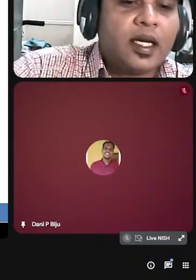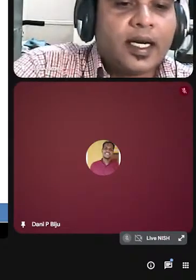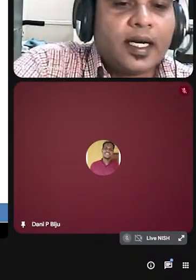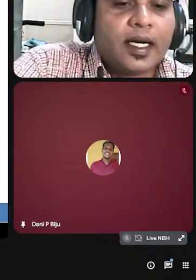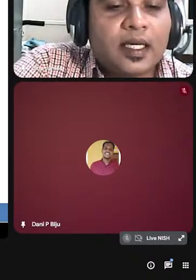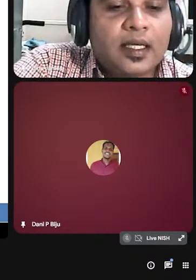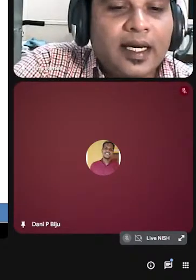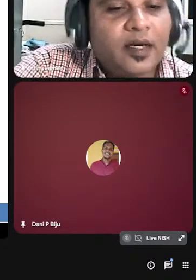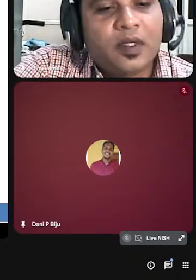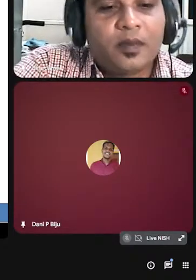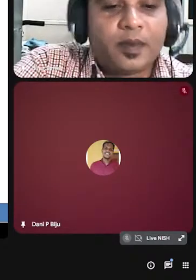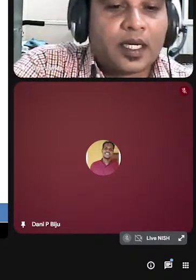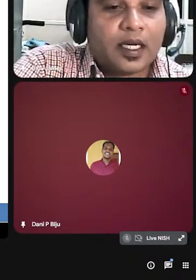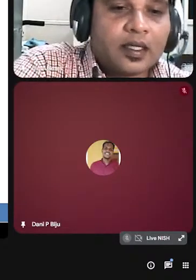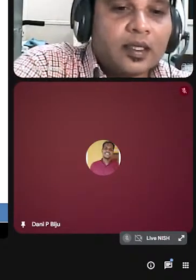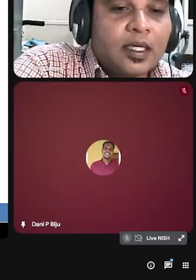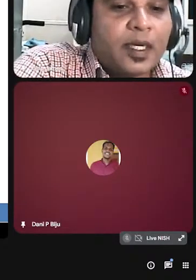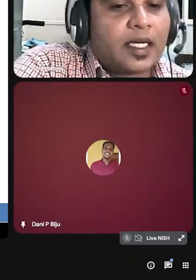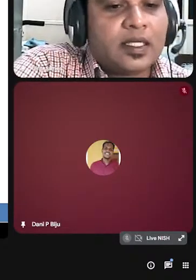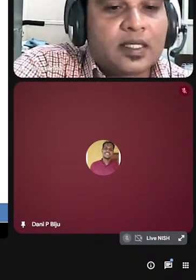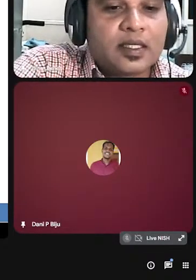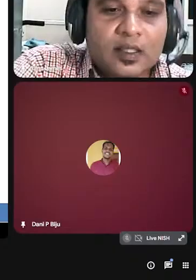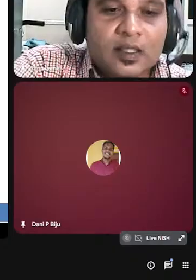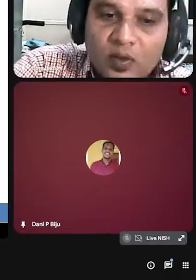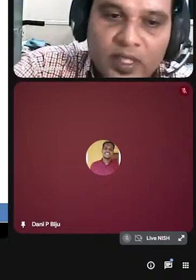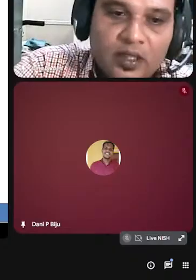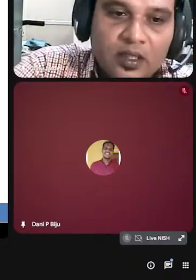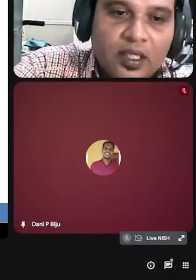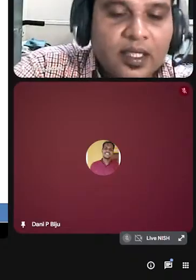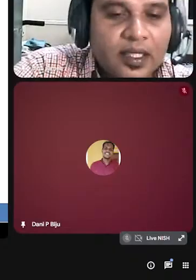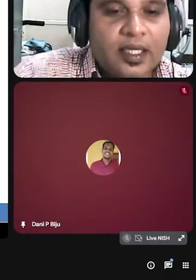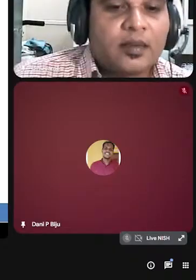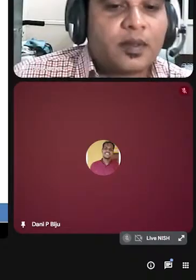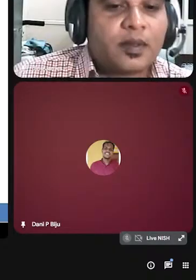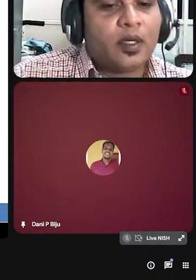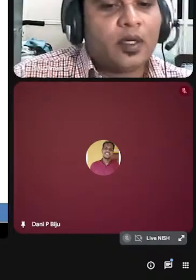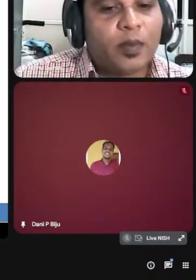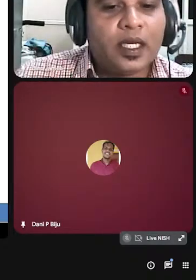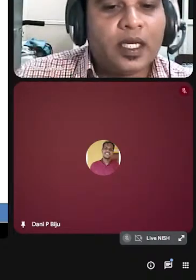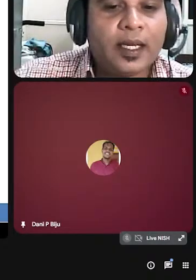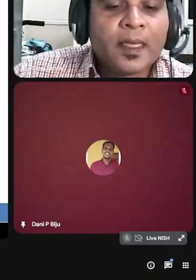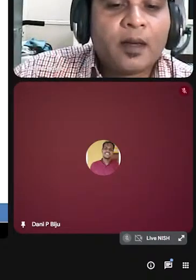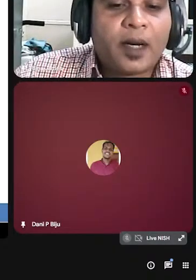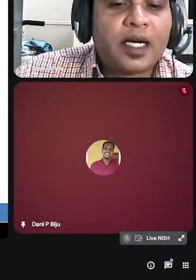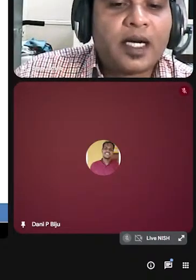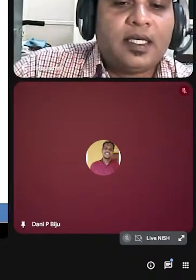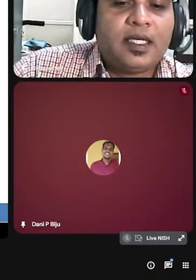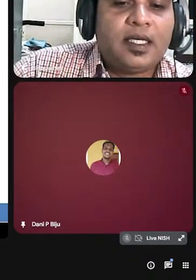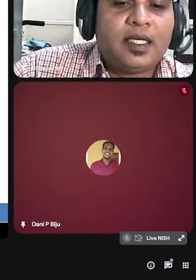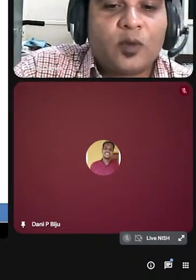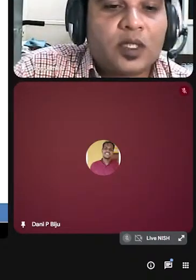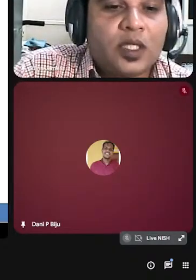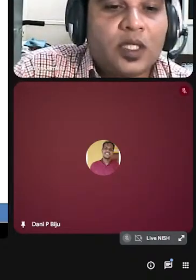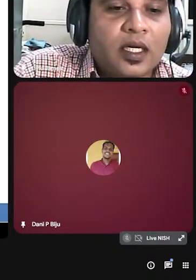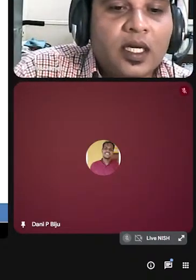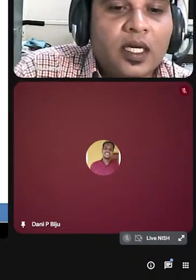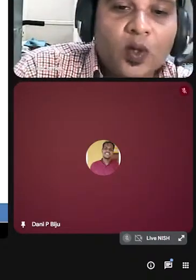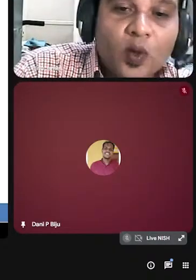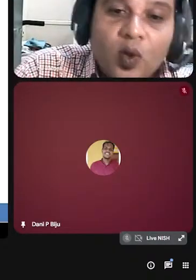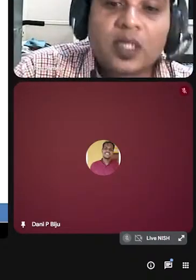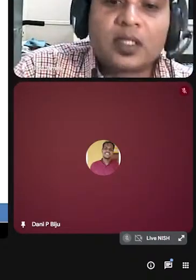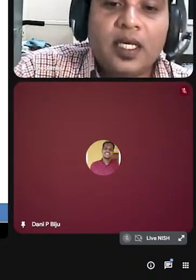ആൾക്കാരിൽ എടുത്താൽ അതിൽ 70 പേർക്കാണ് പാർക്കിൻസൺസ് അസുഖം വരുന്നത്. ഞാൻ നേരത്തെ പറഞ്ഞ പോലെ മുംബൈയിലെ പാഴ്സി എന്ന